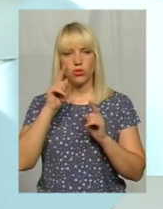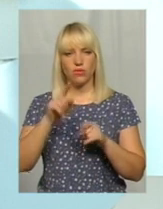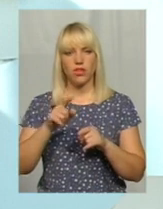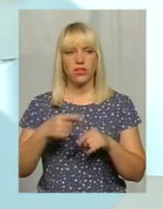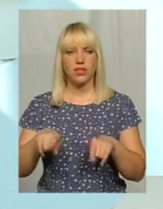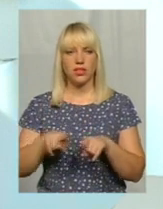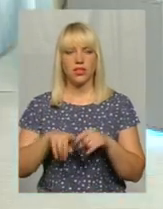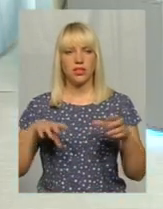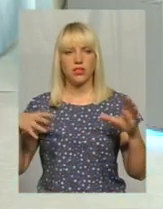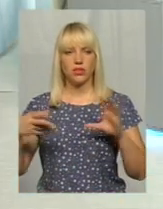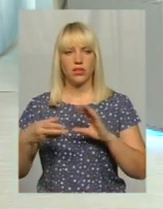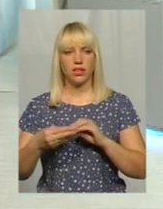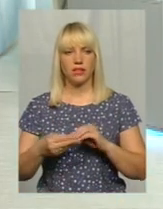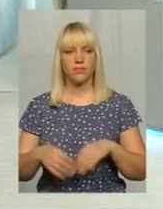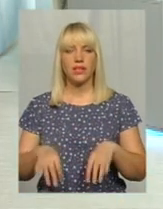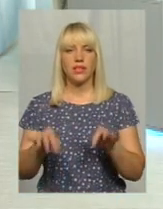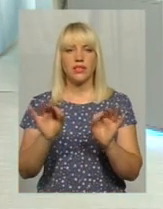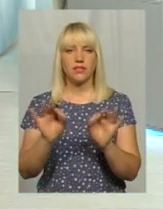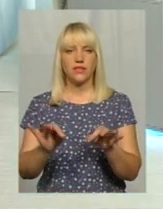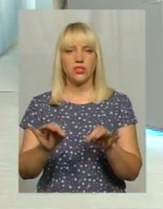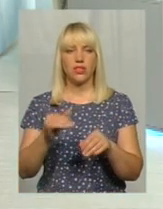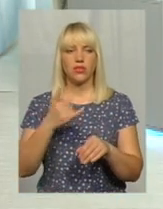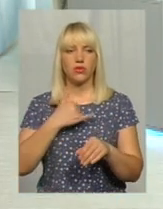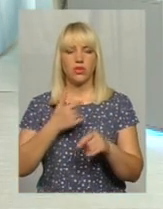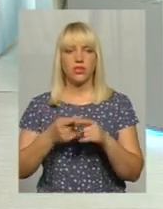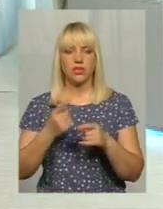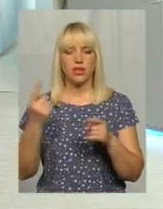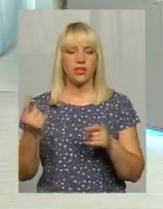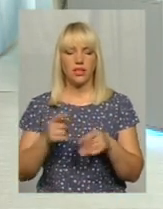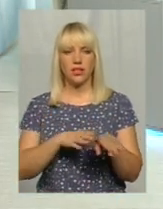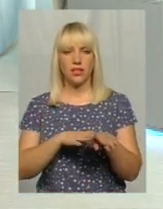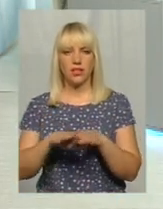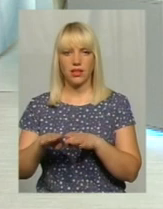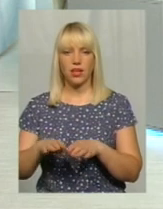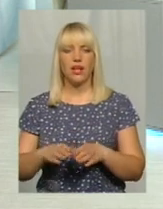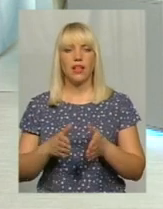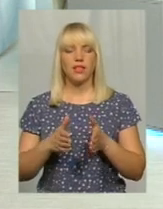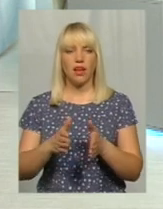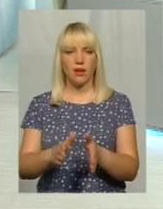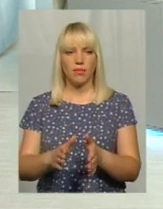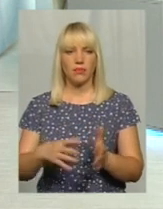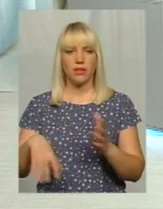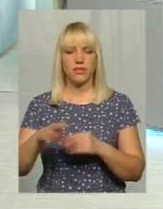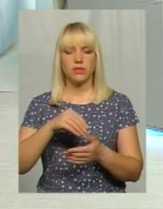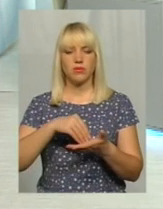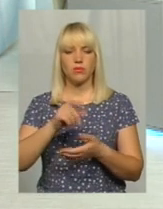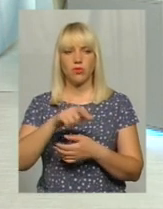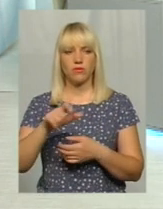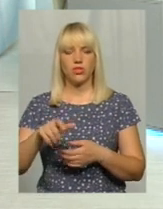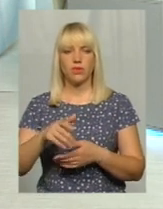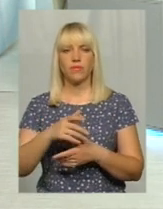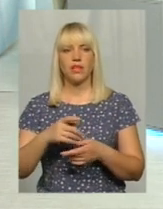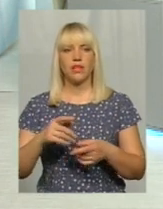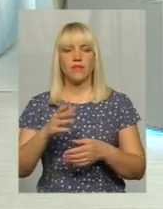результат. Пані Олександра. Звичайно, це у нас єдиний напрямок. І усі ми є споживачами, і усі ми хочемо